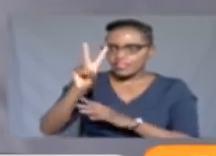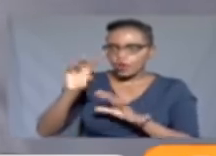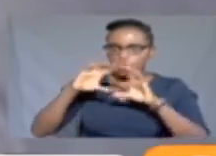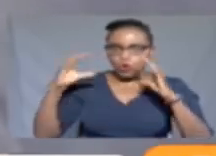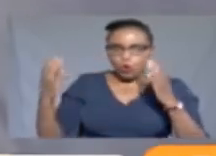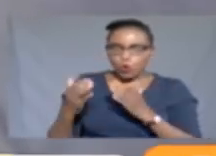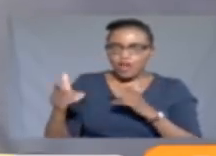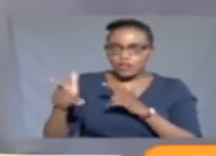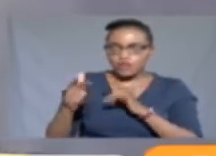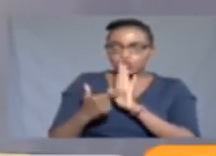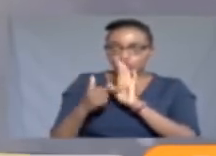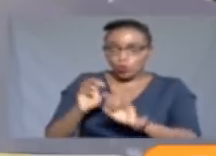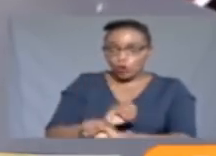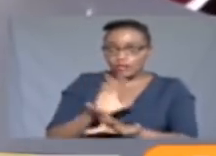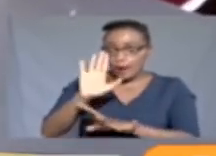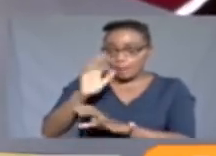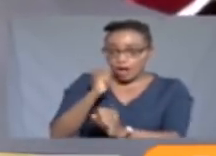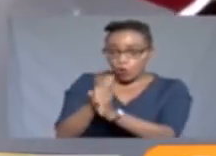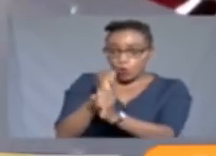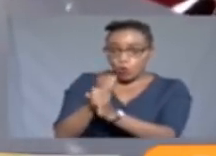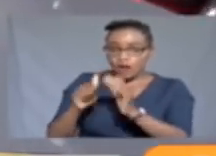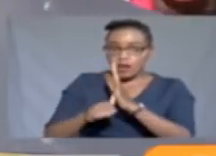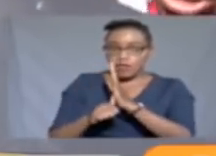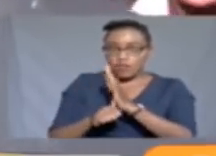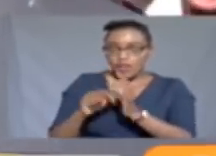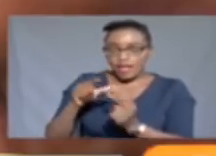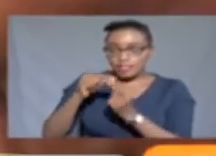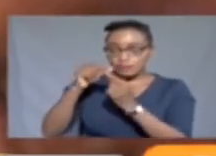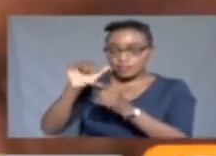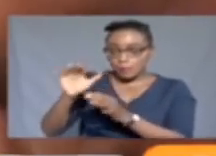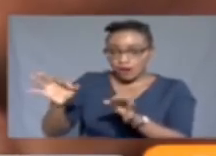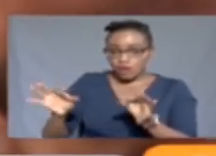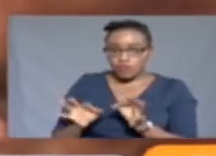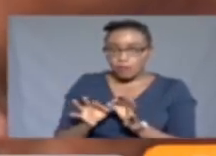ni ishara tosha ya bidii yake, hasa kwa familia